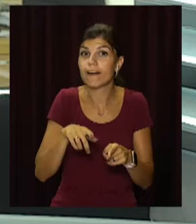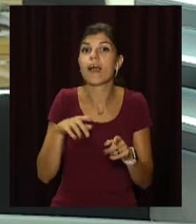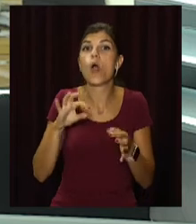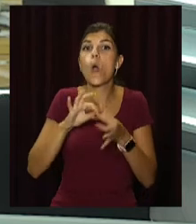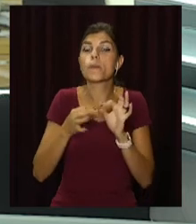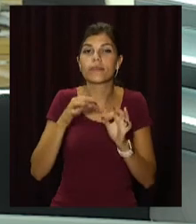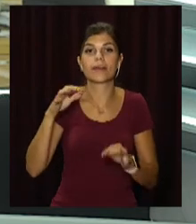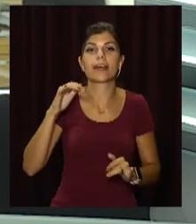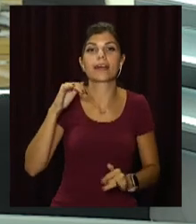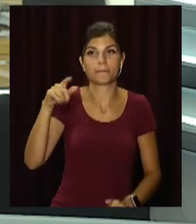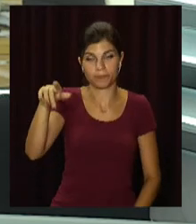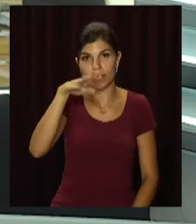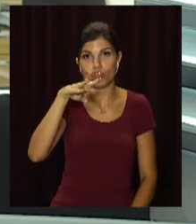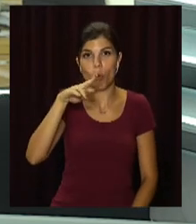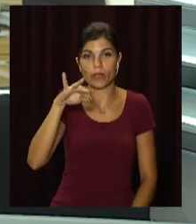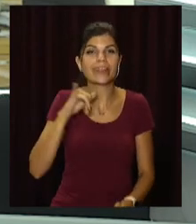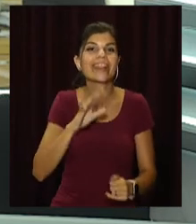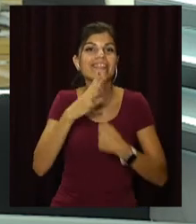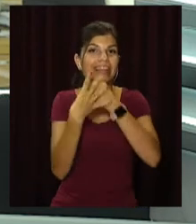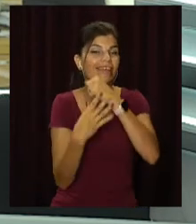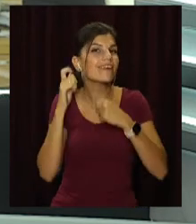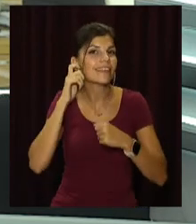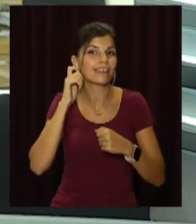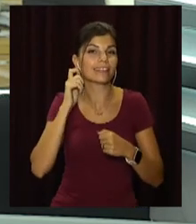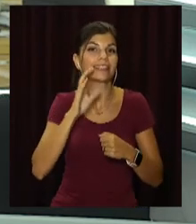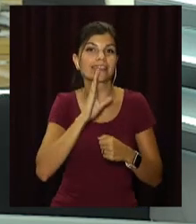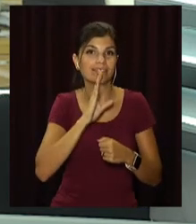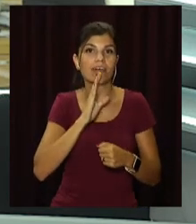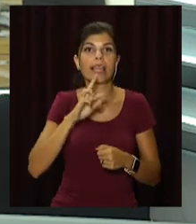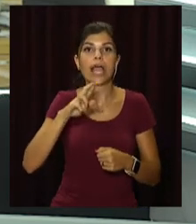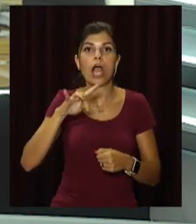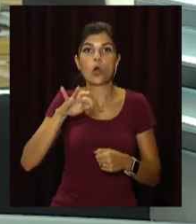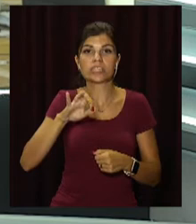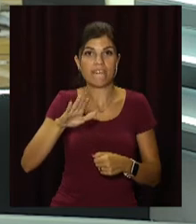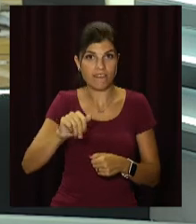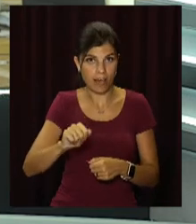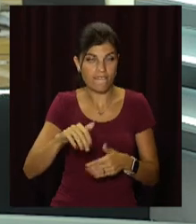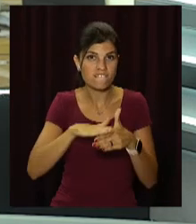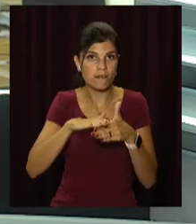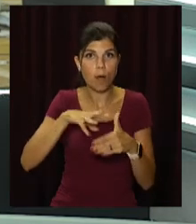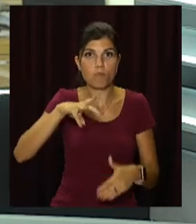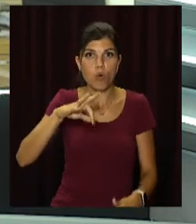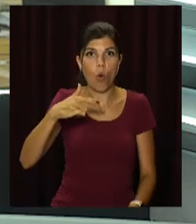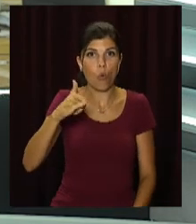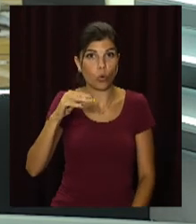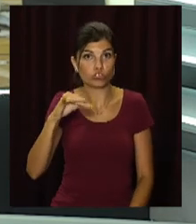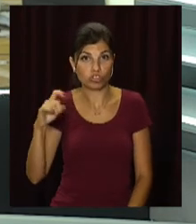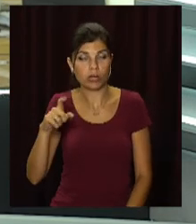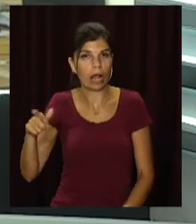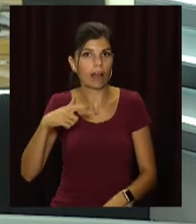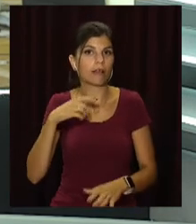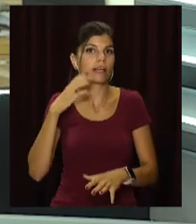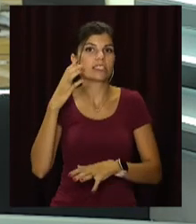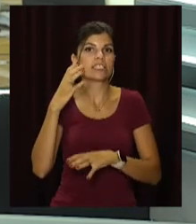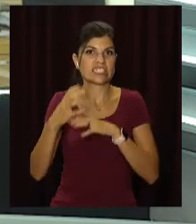Олімпіада в Токіо для 19-річної дніпровської стрибунки у висоту Ярослави Магучих. Головна фаворитка змагань і лідерка